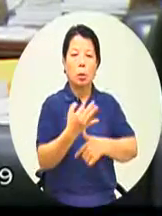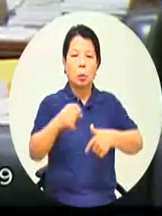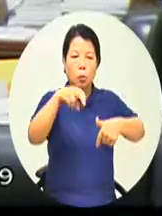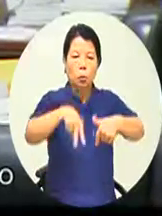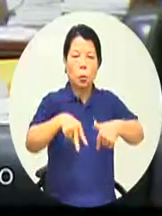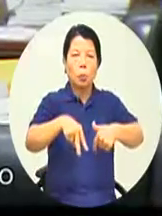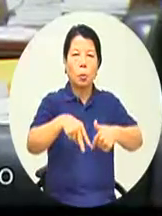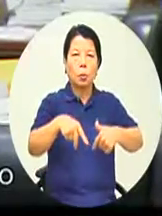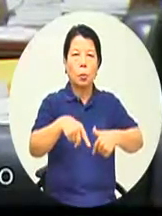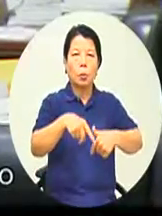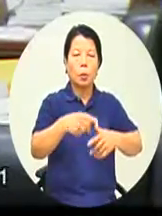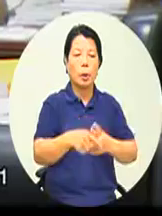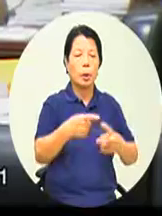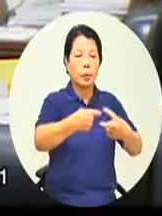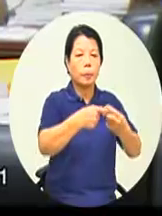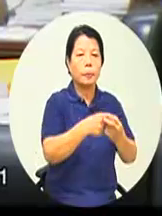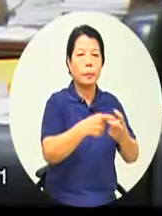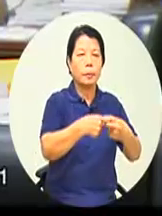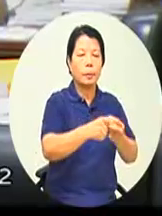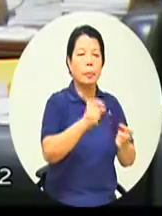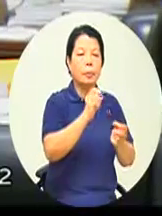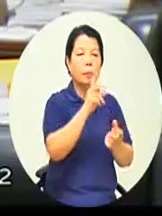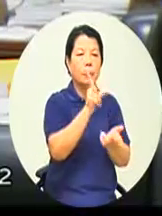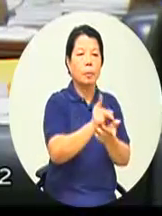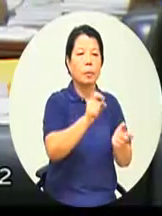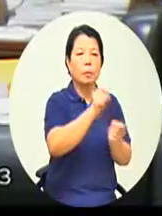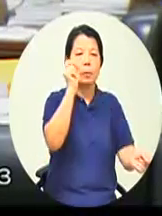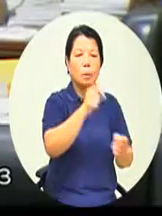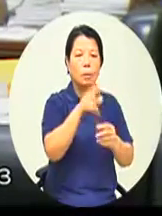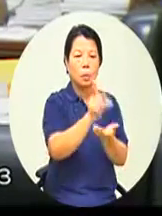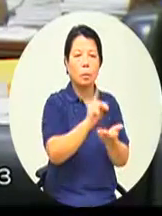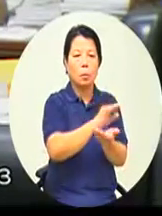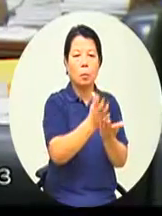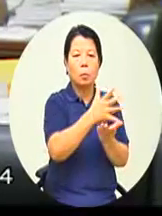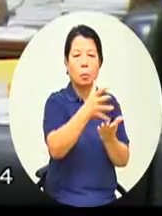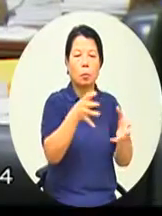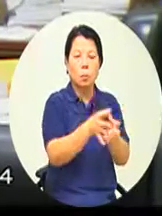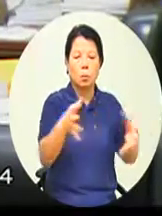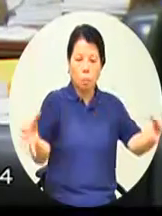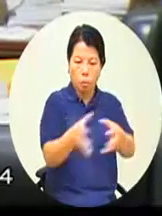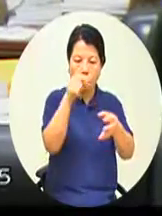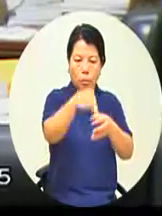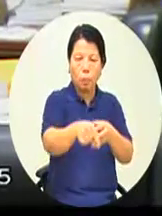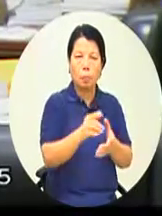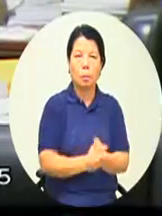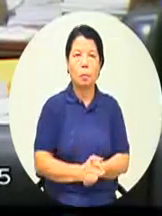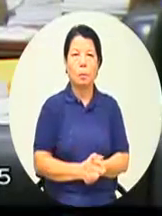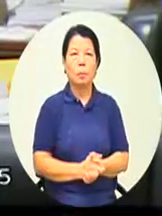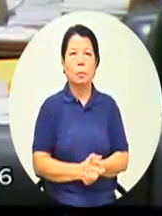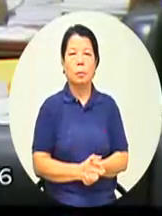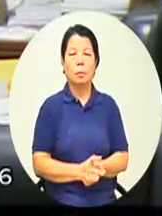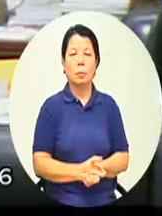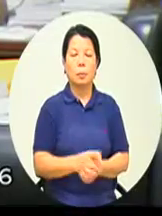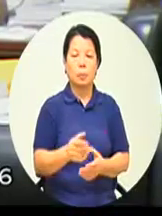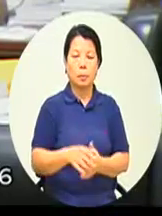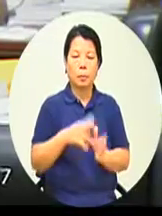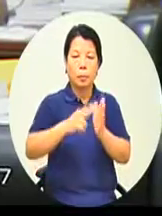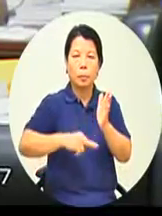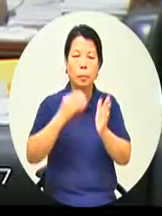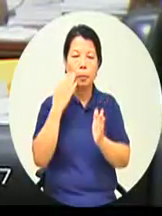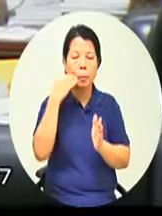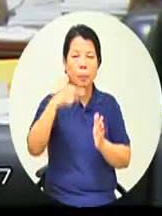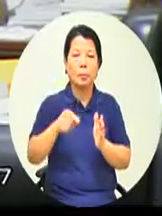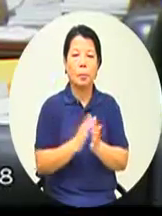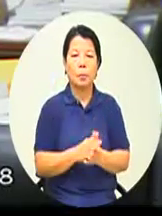书馆放在一起。好，那在这样的一个结果底下我们可以看到的啦，譬如说如果我